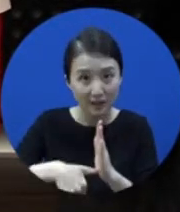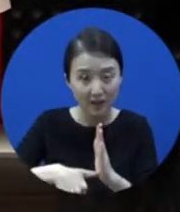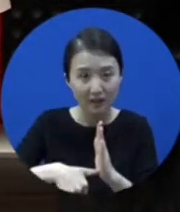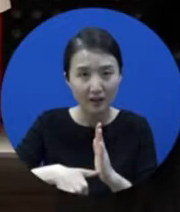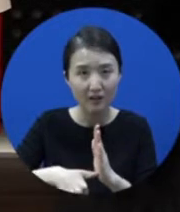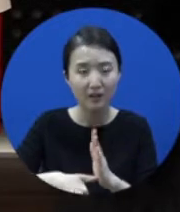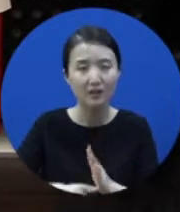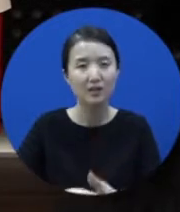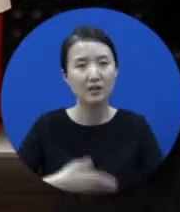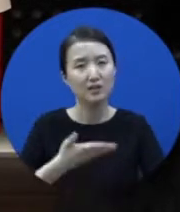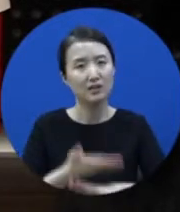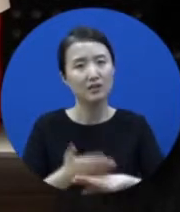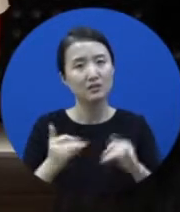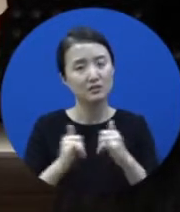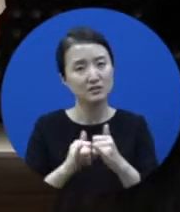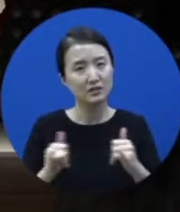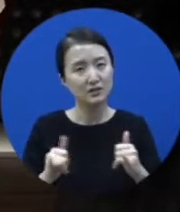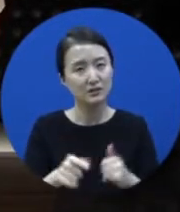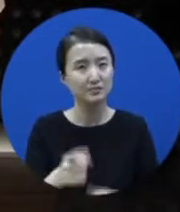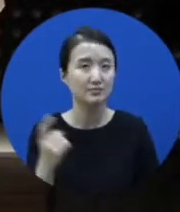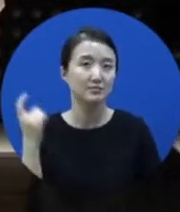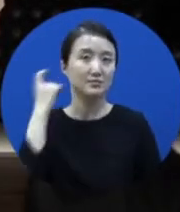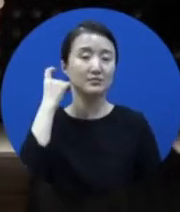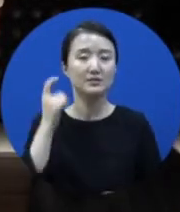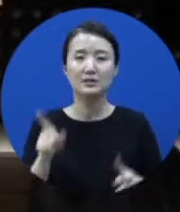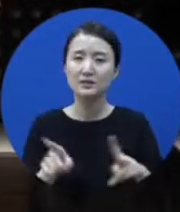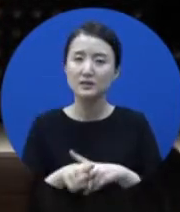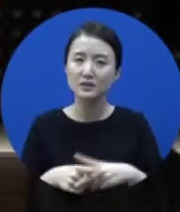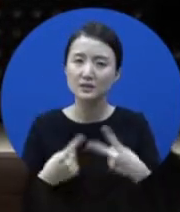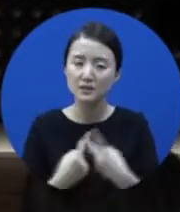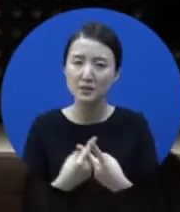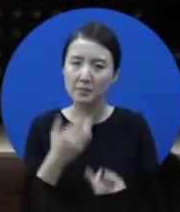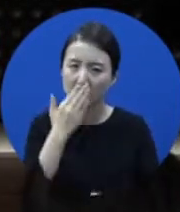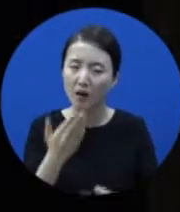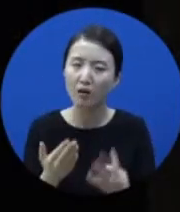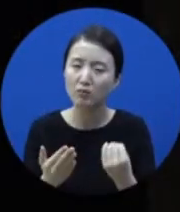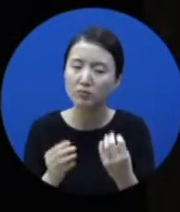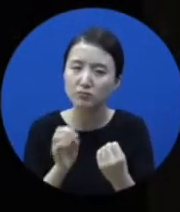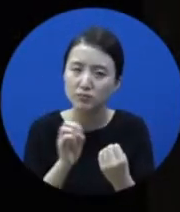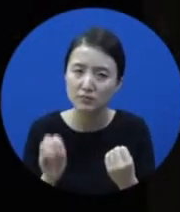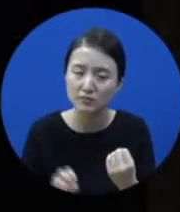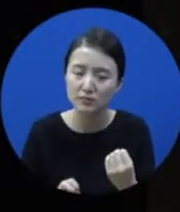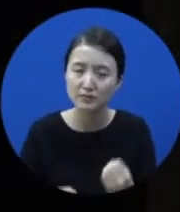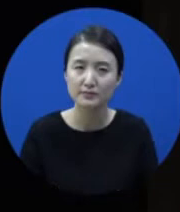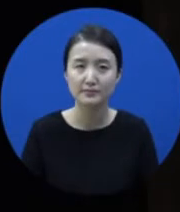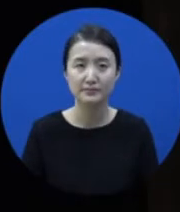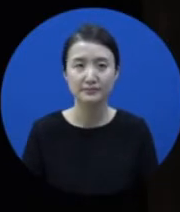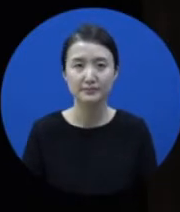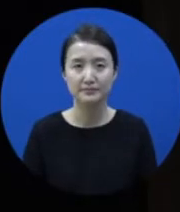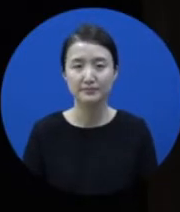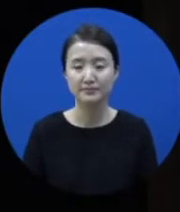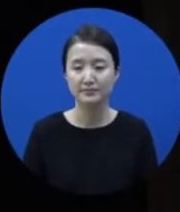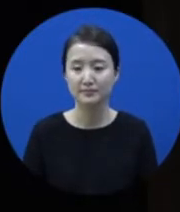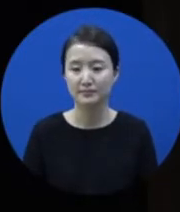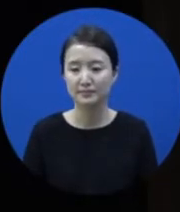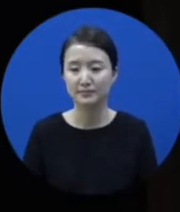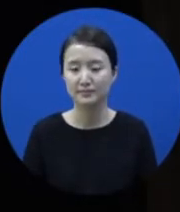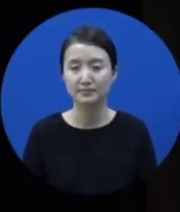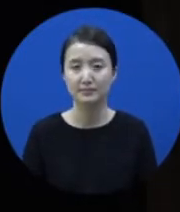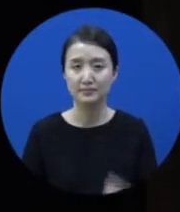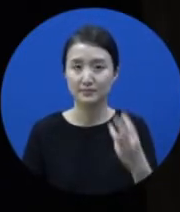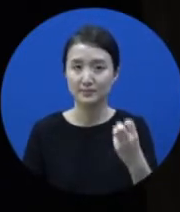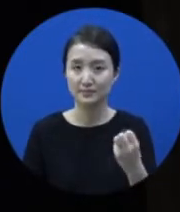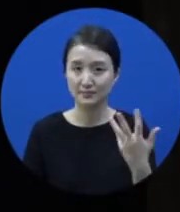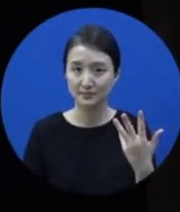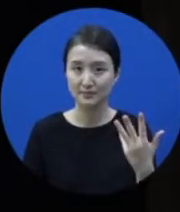퍼센트나 전달이 될까? 한번 생각을 해보셨습니까? 자, 여기 보시면요. 38, 35,